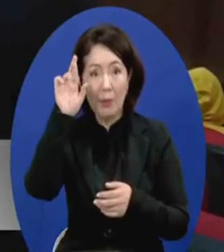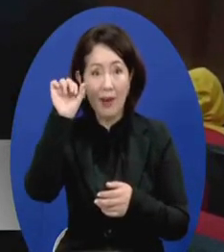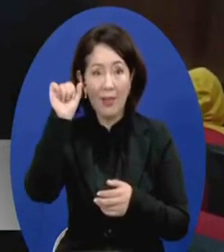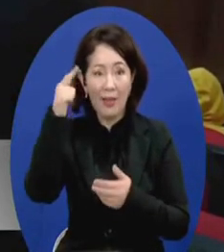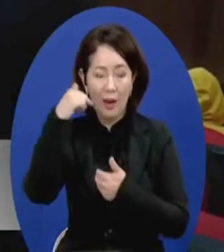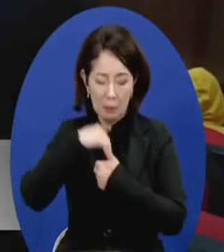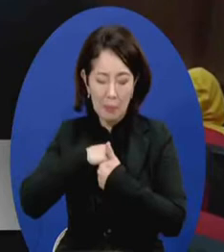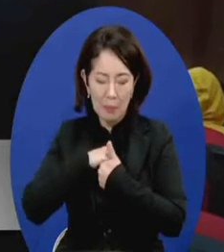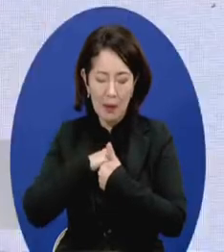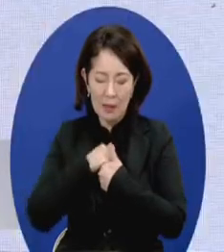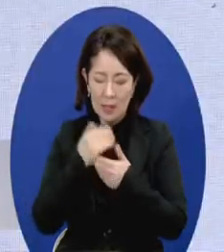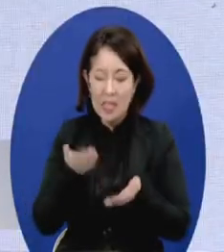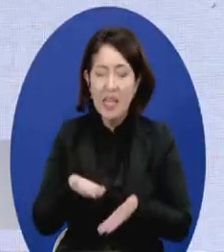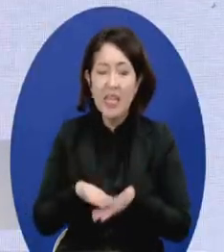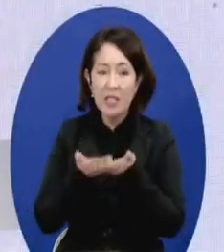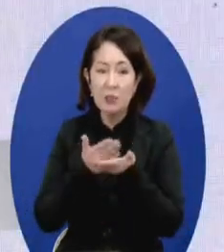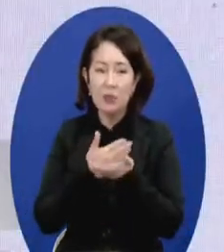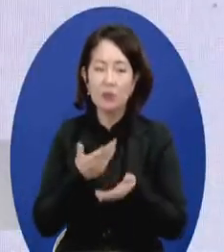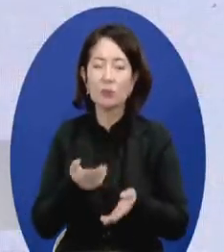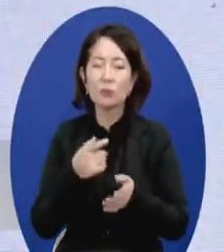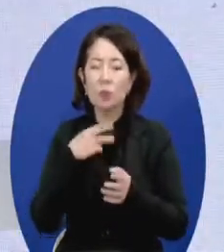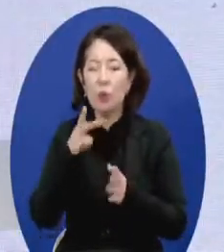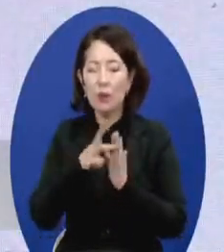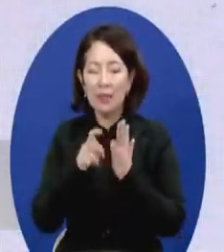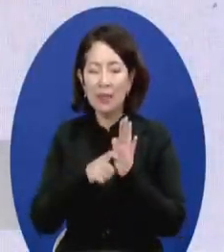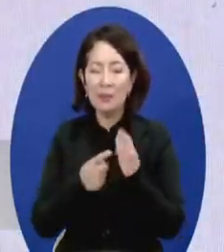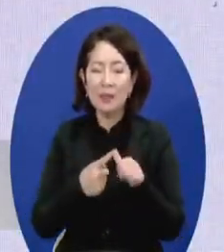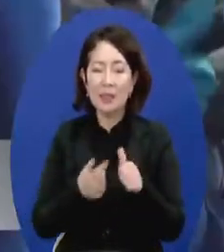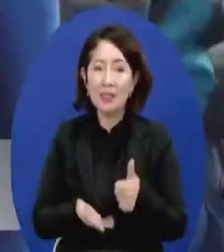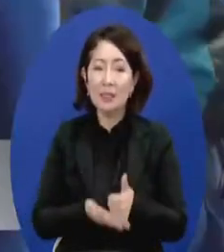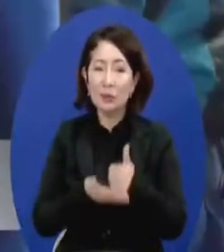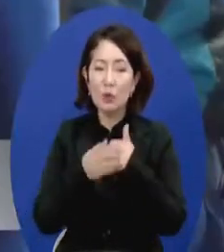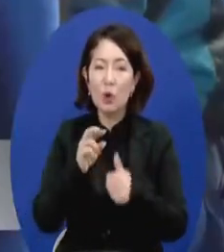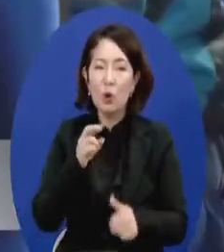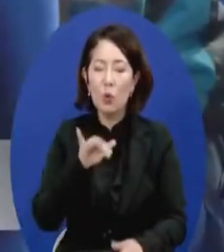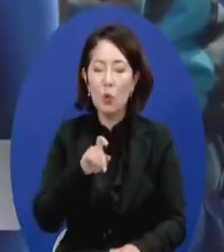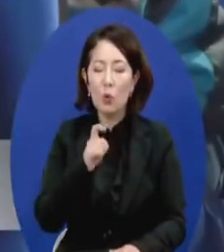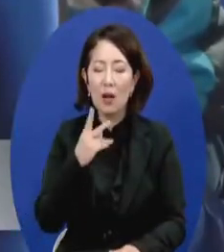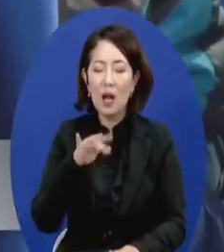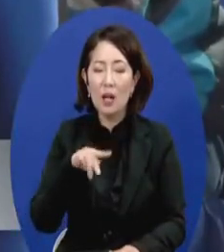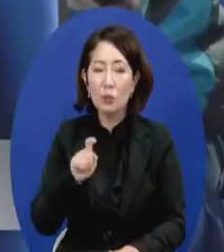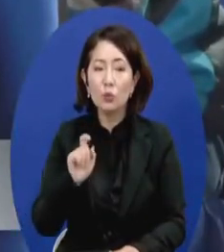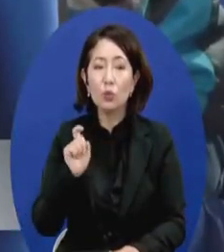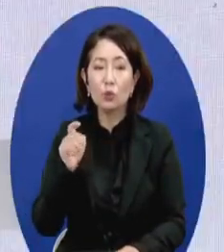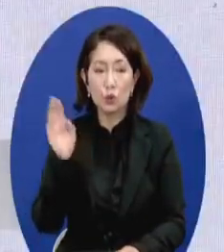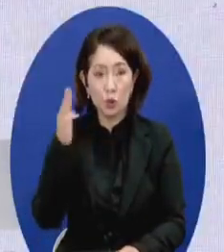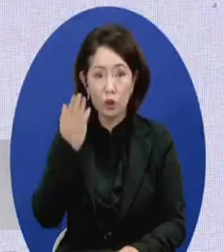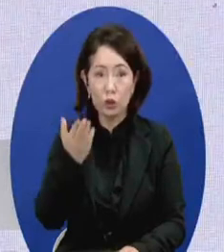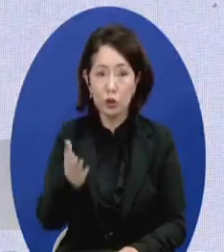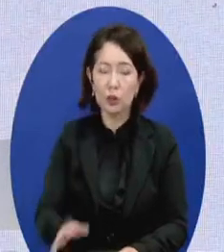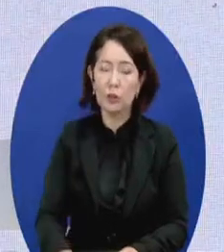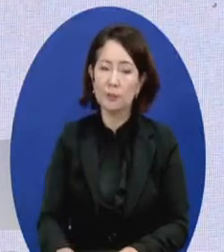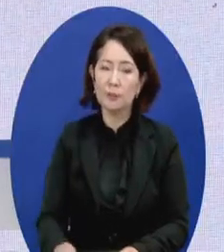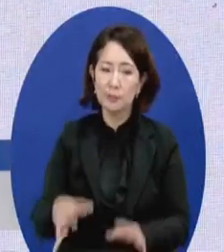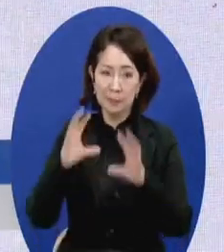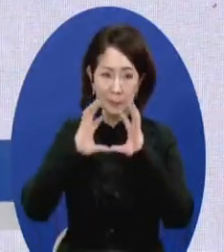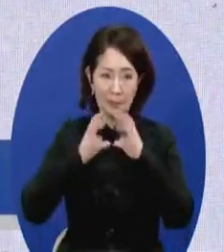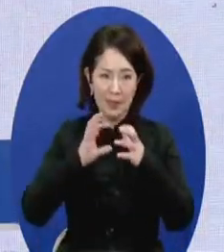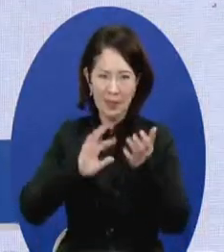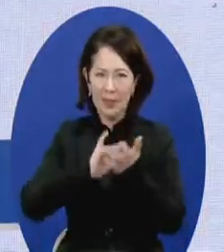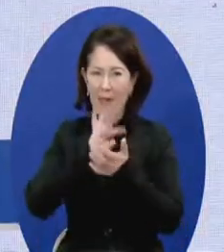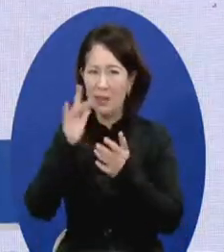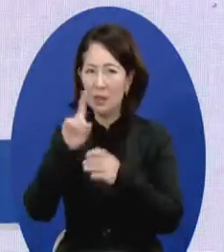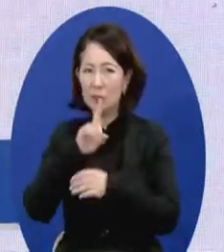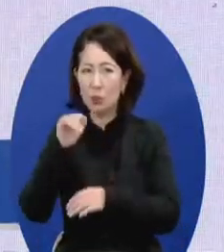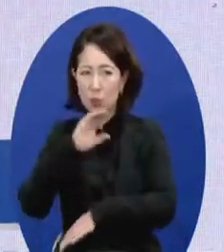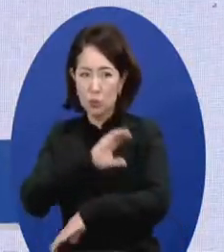баялагын эзэн болоход чинь харин дэмжилж туслана гэдгээ Монгол Ардын намаас нэр дэвшигч хүрэл сүх тодтогж байлаа. Энэ дэлхийн алдартай 100